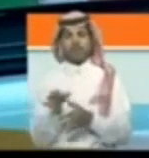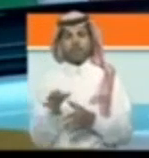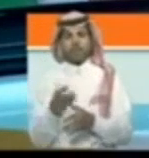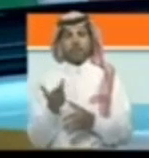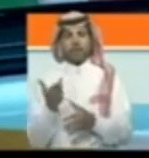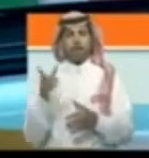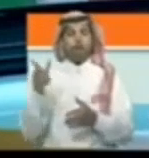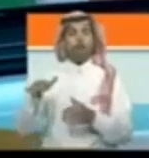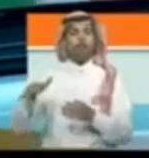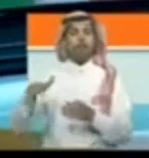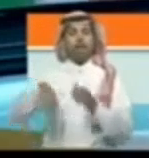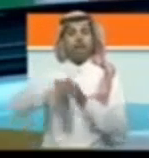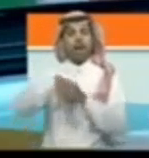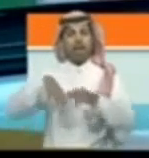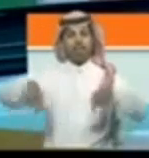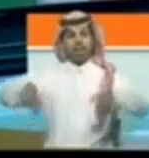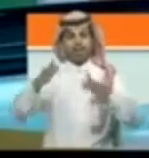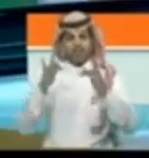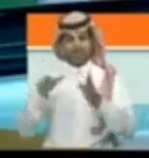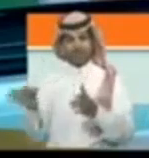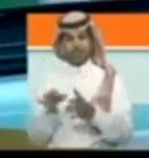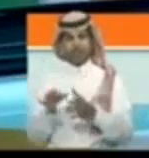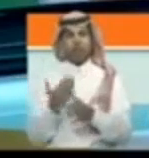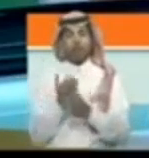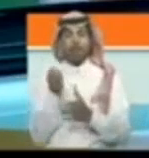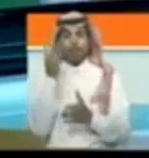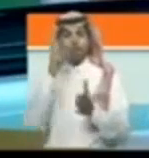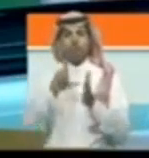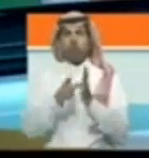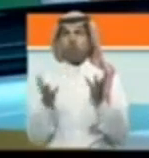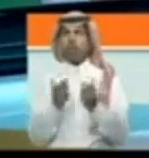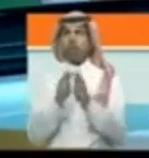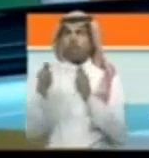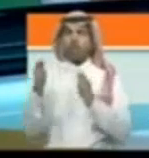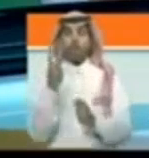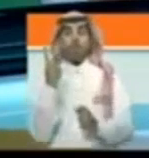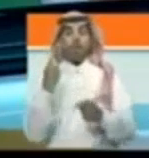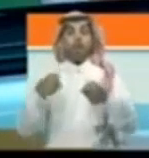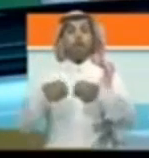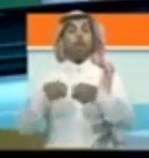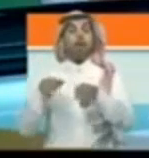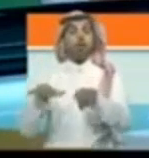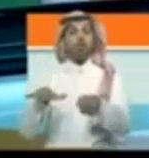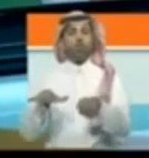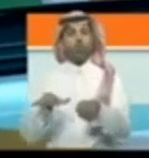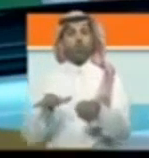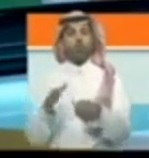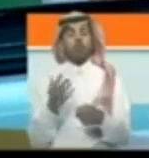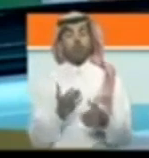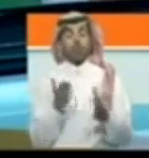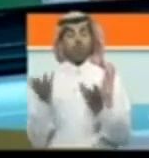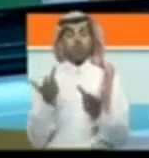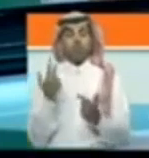مدينة الملك عبد الله الرياضية. وتبلغ مساحة المشروع 2 مليون متر مربع ويوفر أكثر من